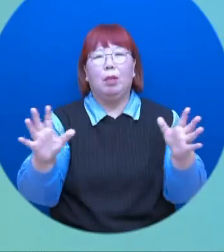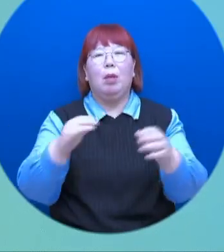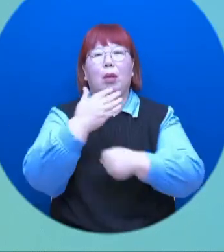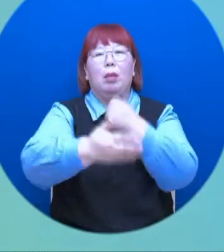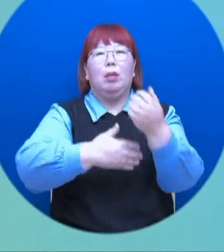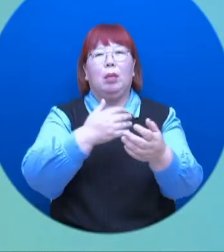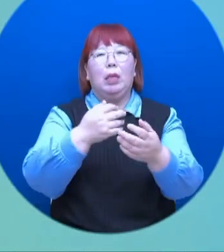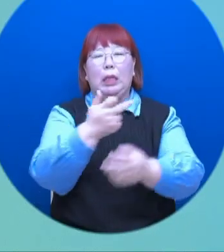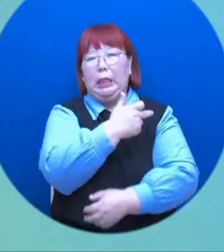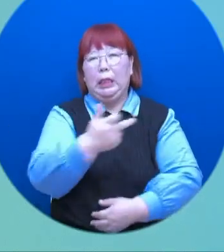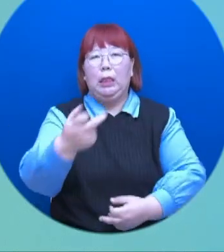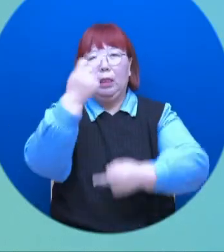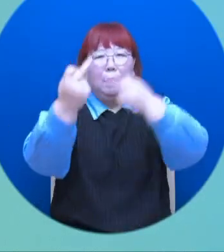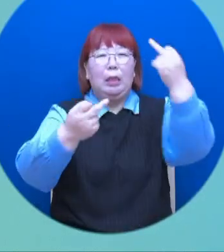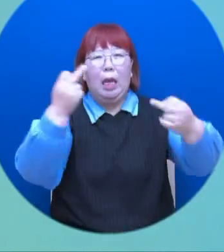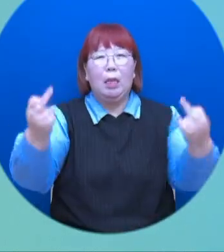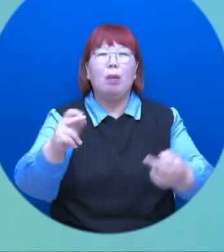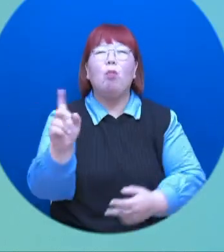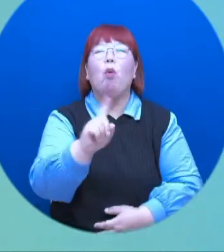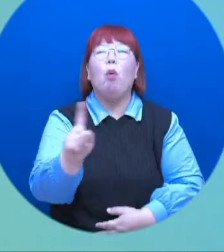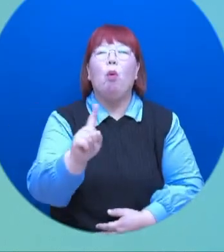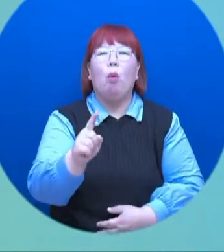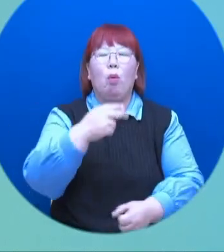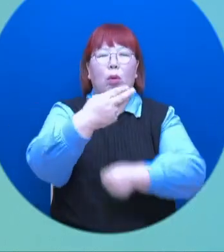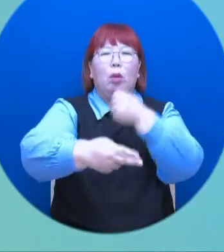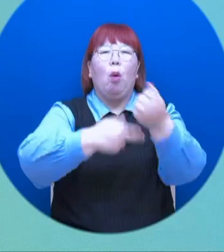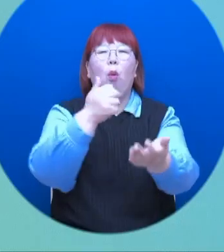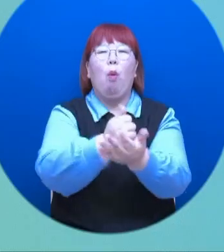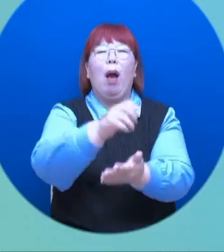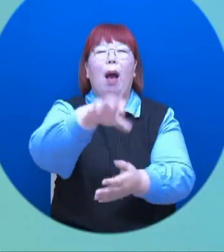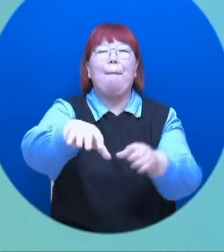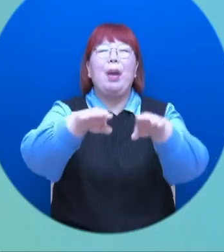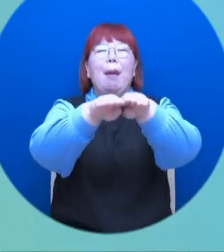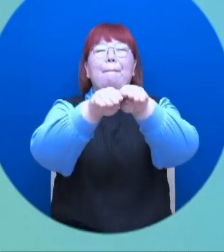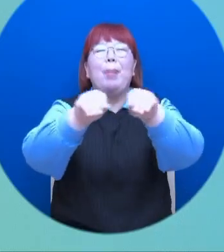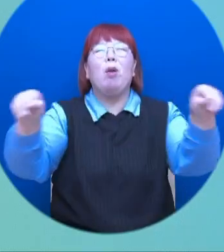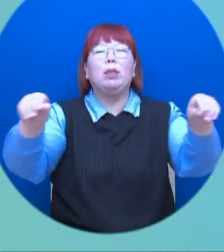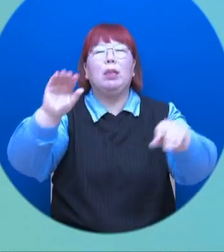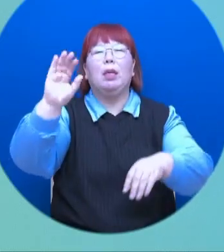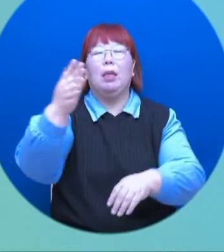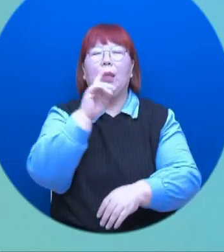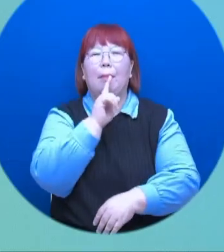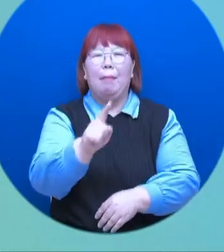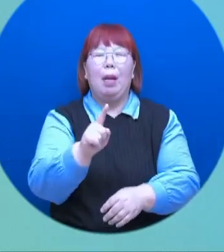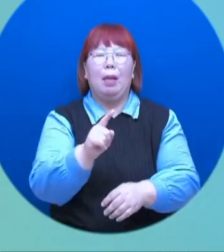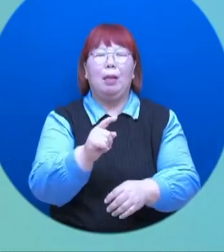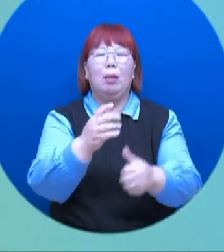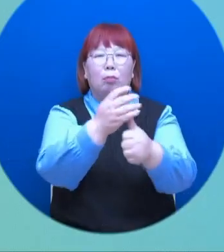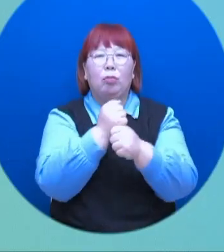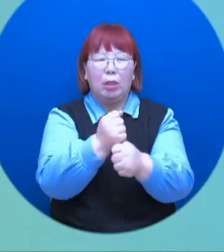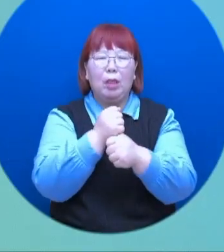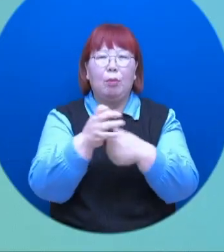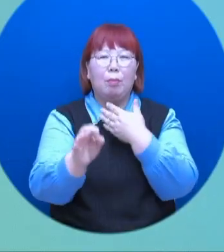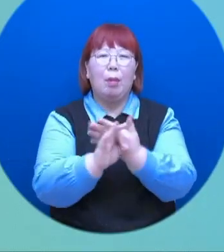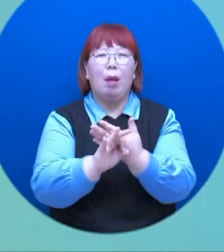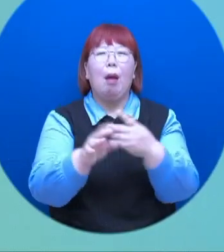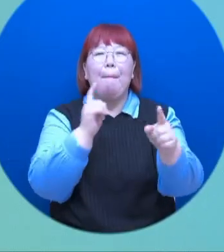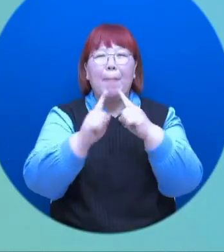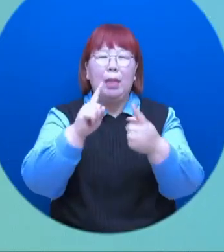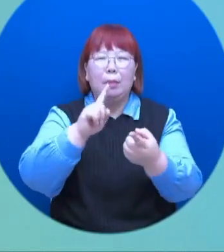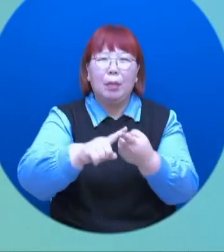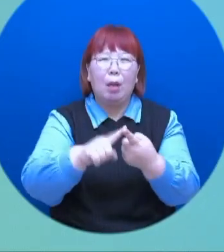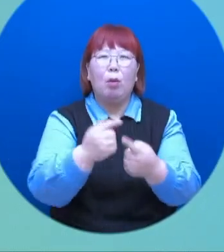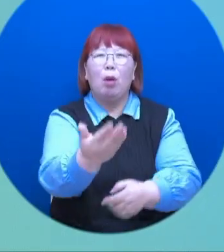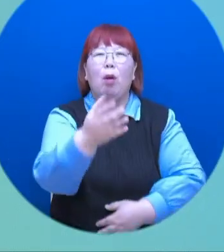태산이 무엇이냐? 여호와 앞에 평지가 되느니라. 이런 하나님의 말씀을 붙들고 가면 말씀대로 여러분 앞에